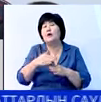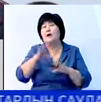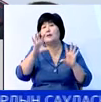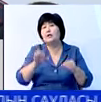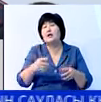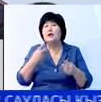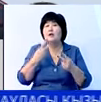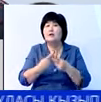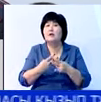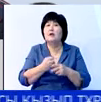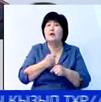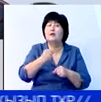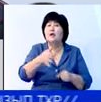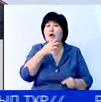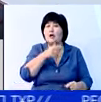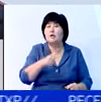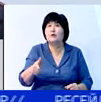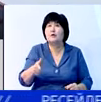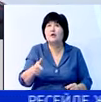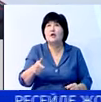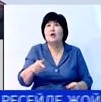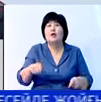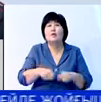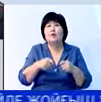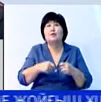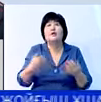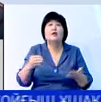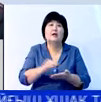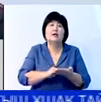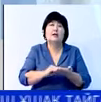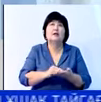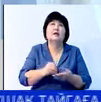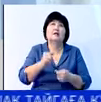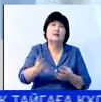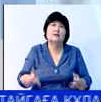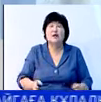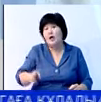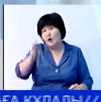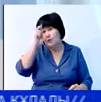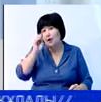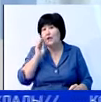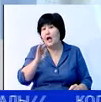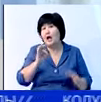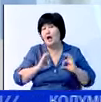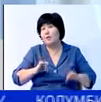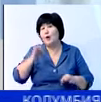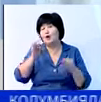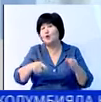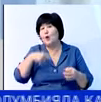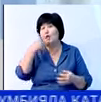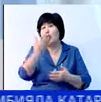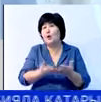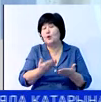бостандығынан шектеу жазасын өтелмеген мерзімін қаскөйлікпен бұзған үшін бас бостандығынан айыру жазасын ауыстыруын сұраймын. Мемлекеттік айыптаушы судьядан айтылған